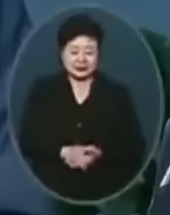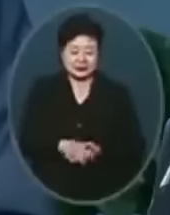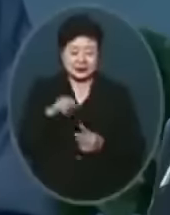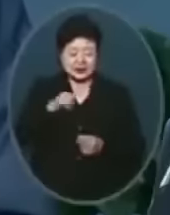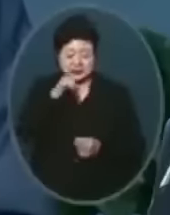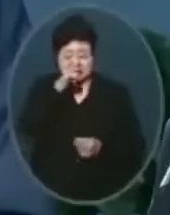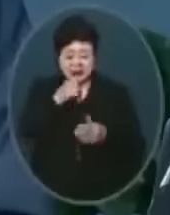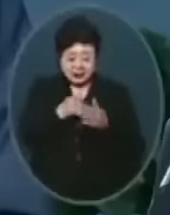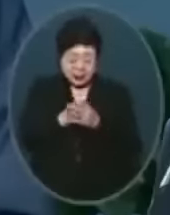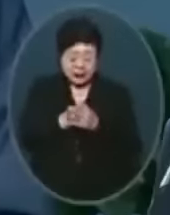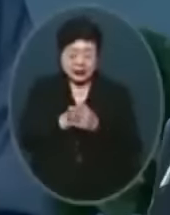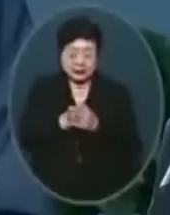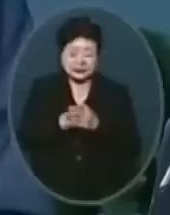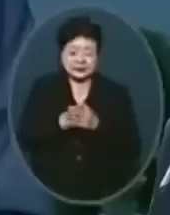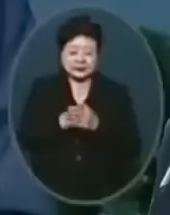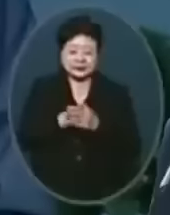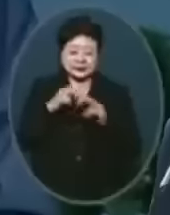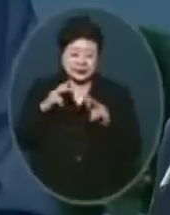지시가 있어서